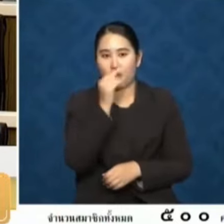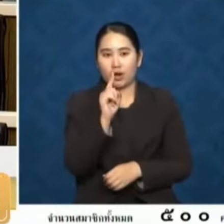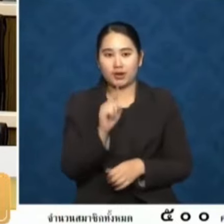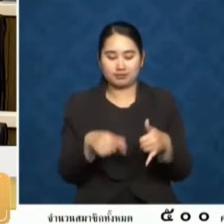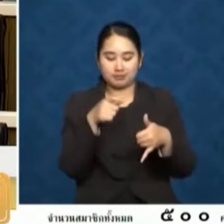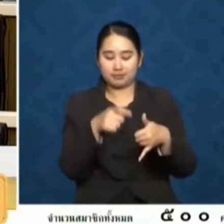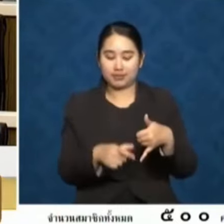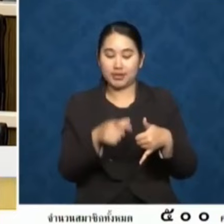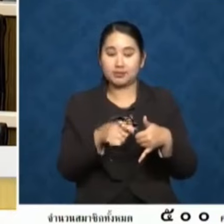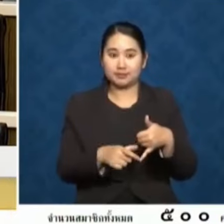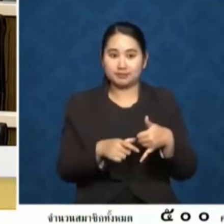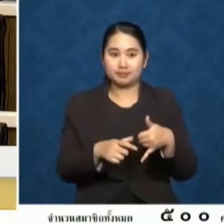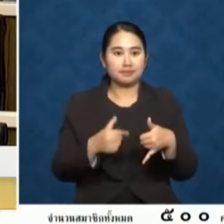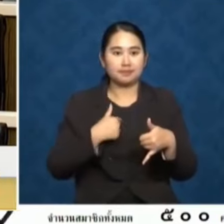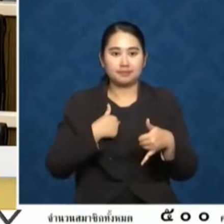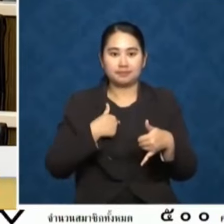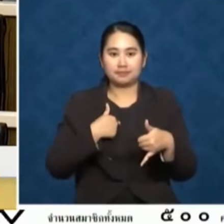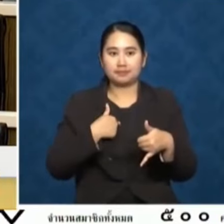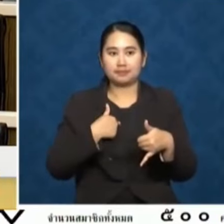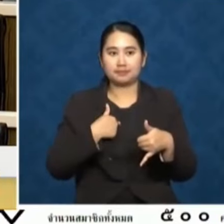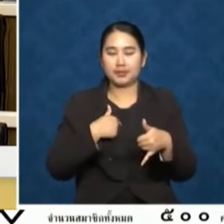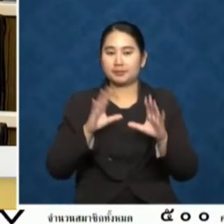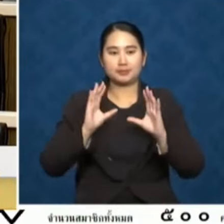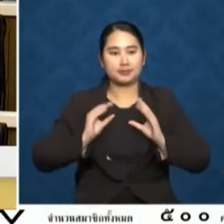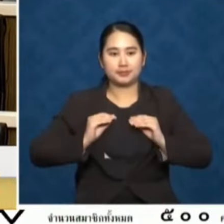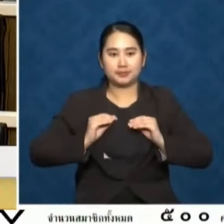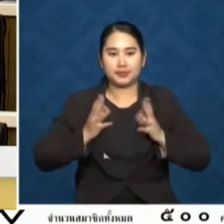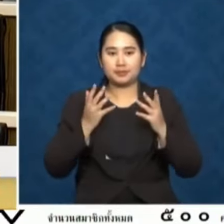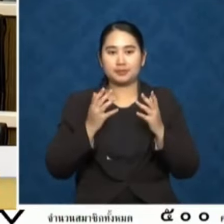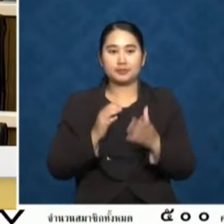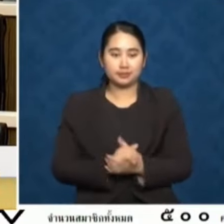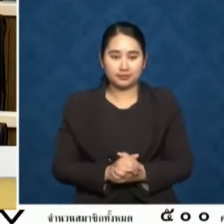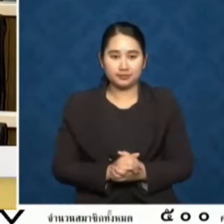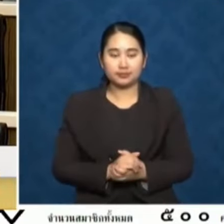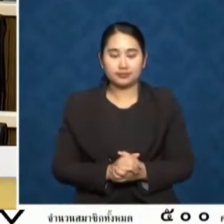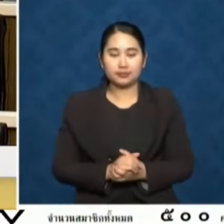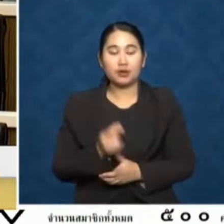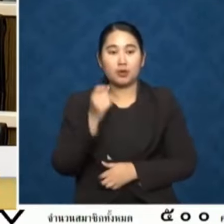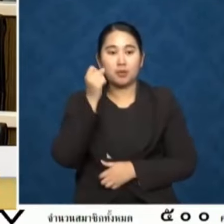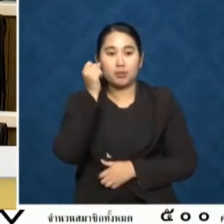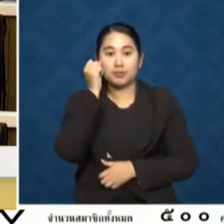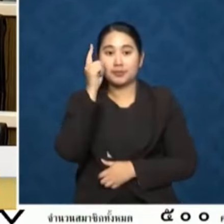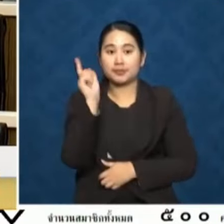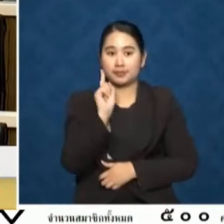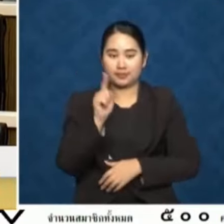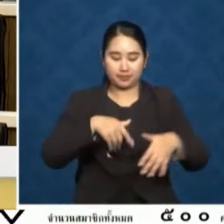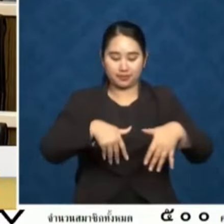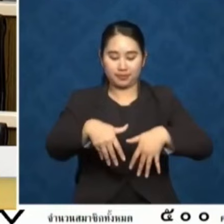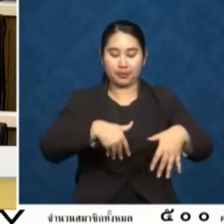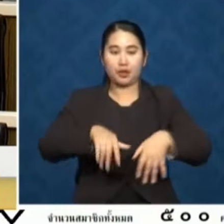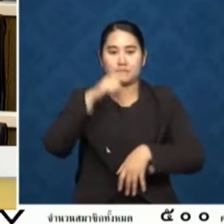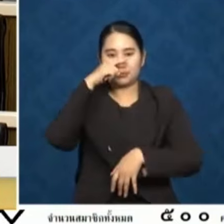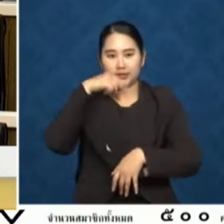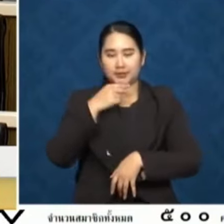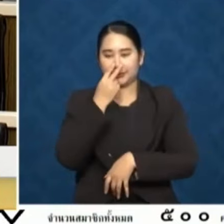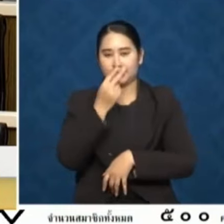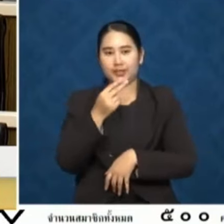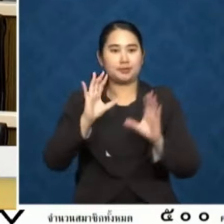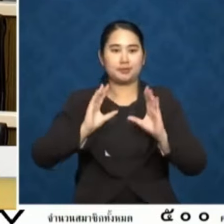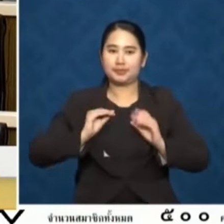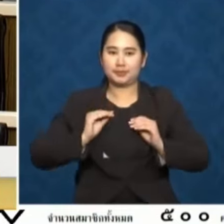เนี่ยผมไม่สามารถที่จะรับได้ผมเข้าใจว่าพี่น้องปวงชนชาวไทยก็รับไม่ได้เช่น